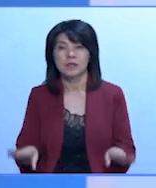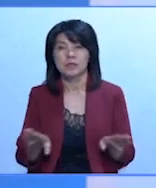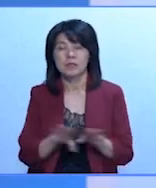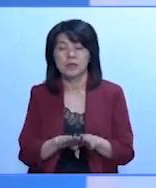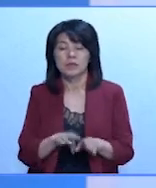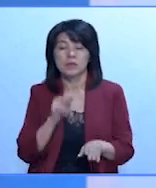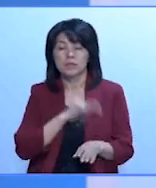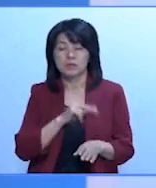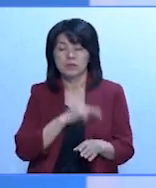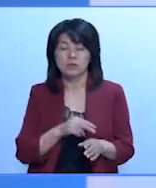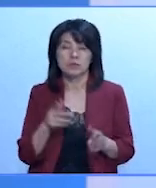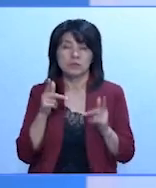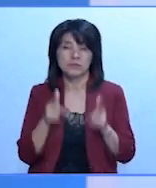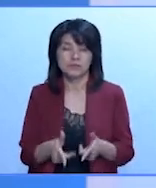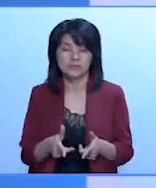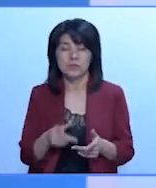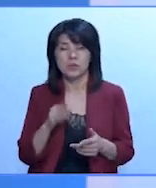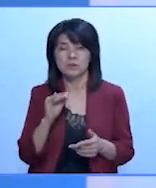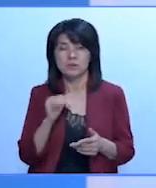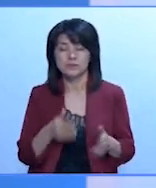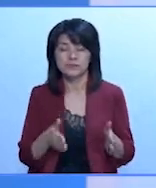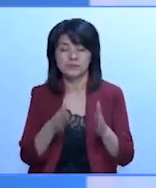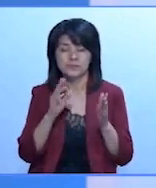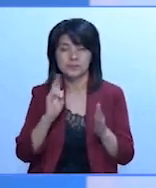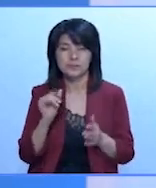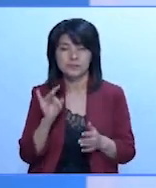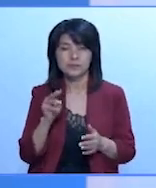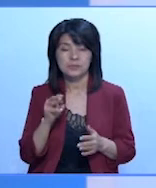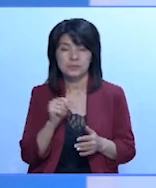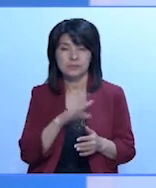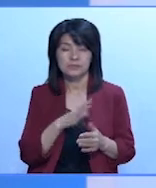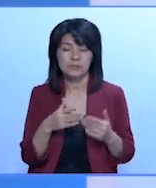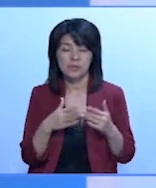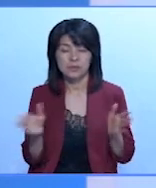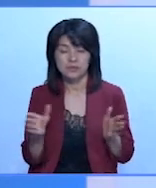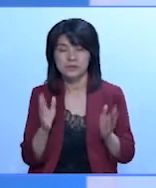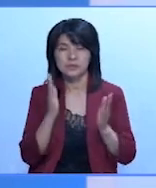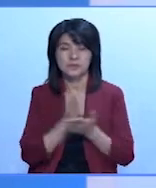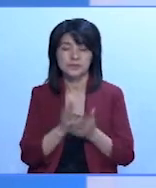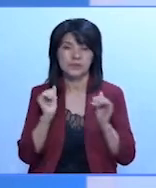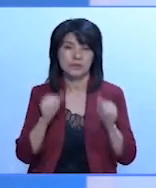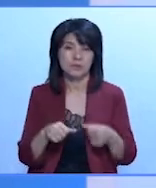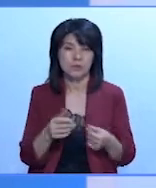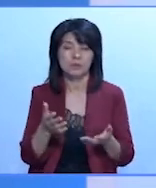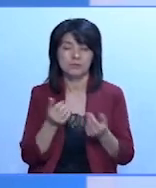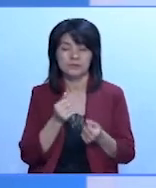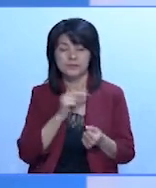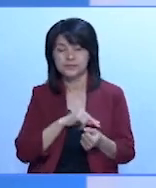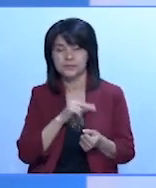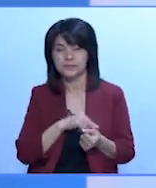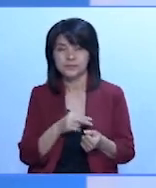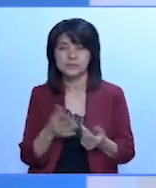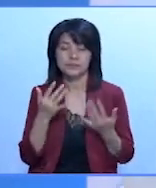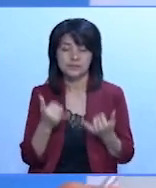жұмыспен қамтудың жол картасы жаңа тұрақты жұмыс орындарын ашуға мүмкіндік береді. Бағдарлама аясында елімізде 7000-нан